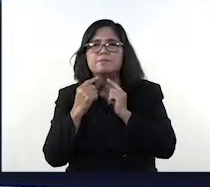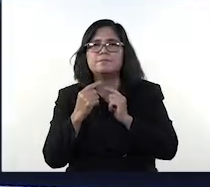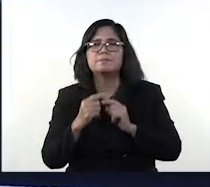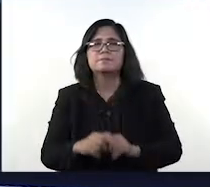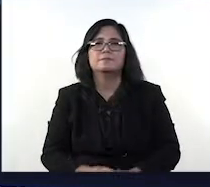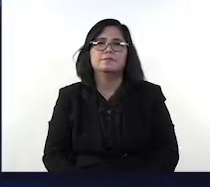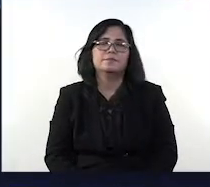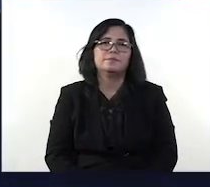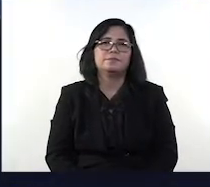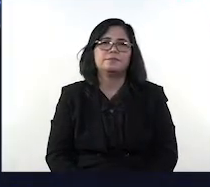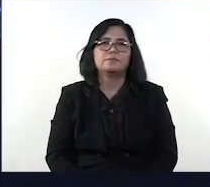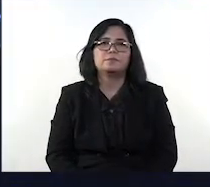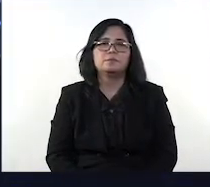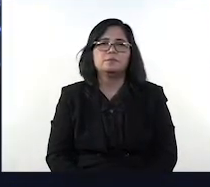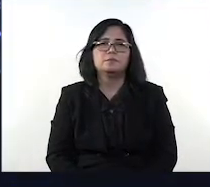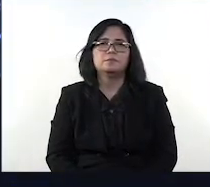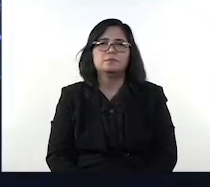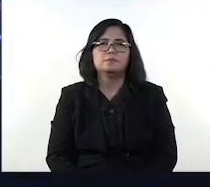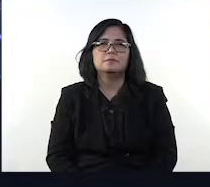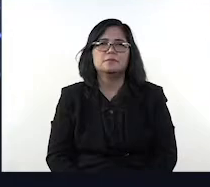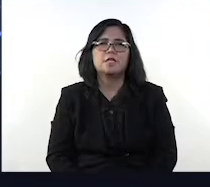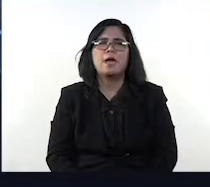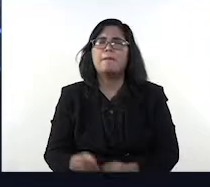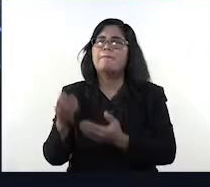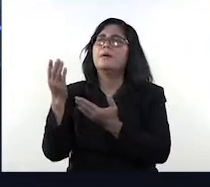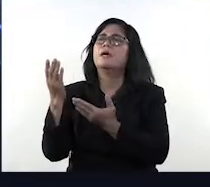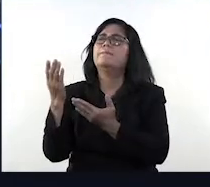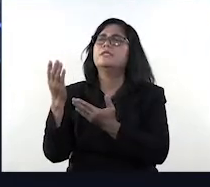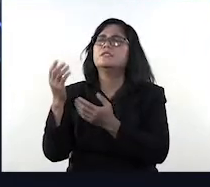Hai wayang in a brown brother